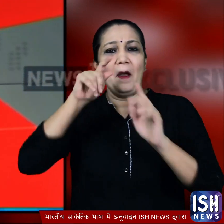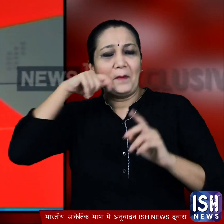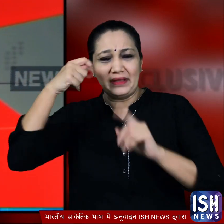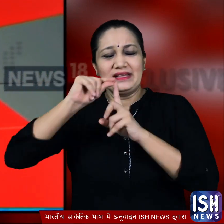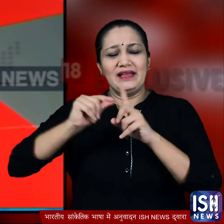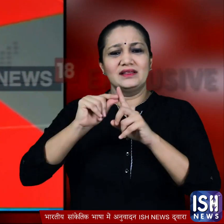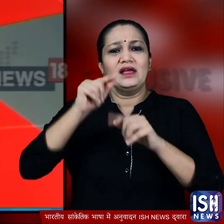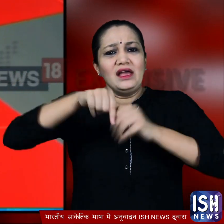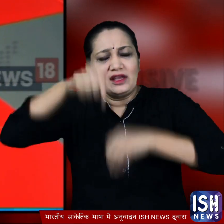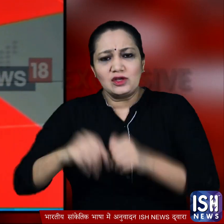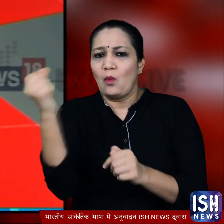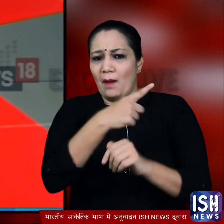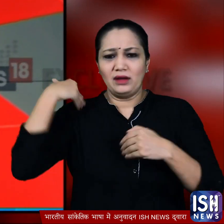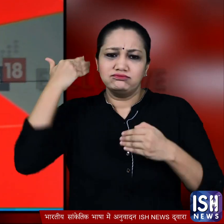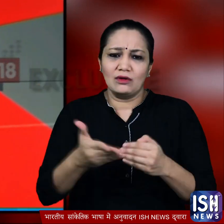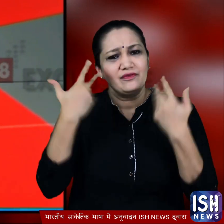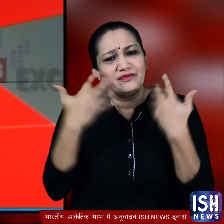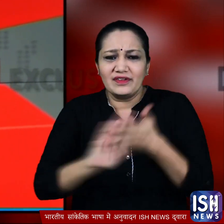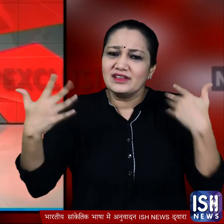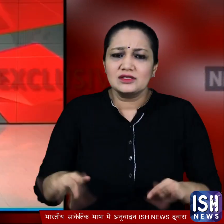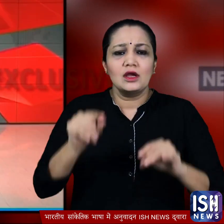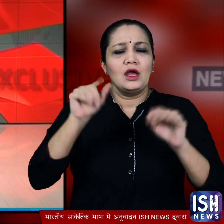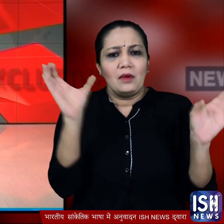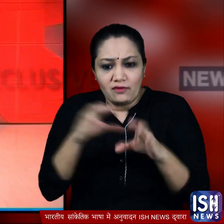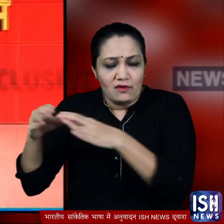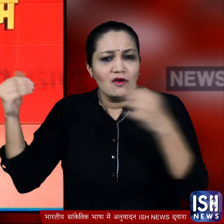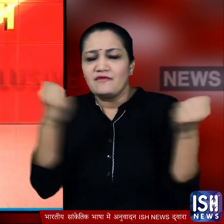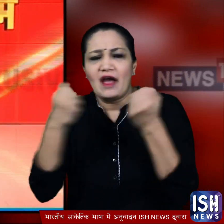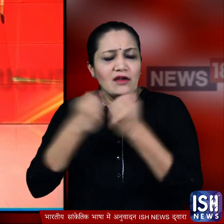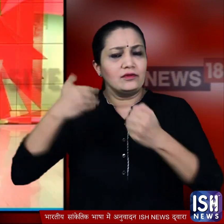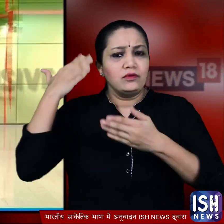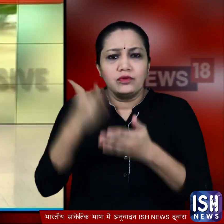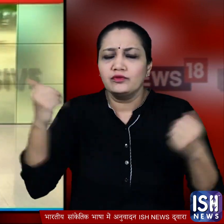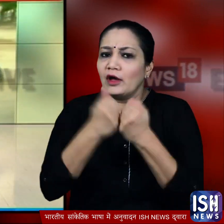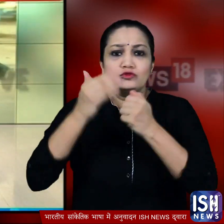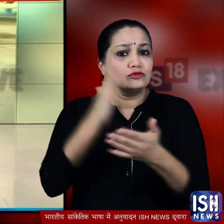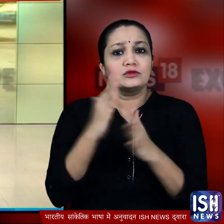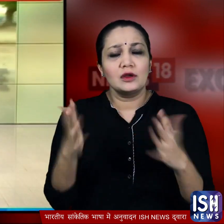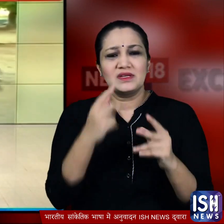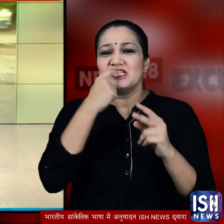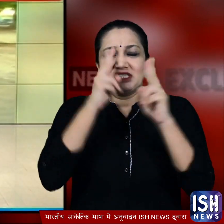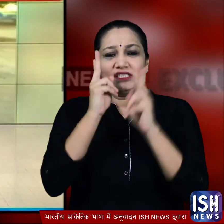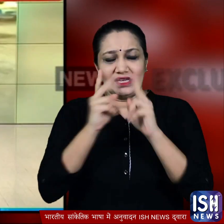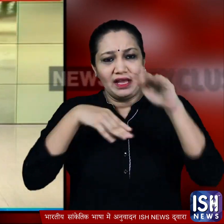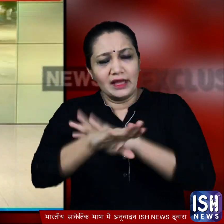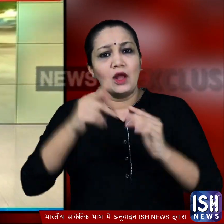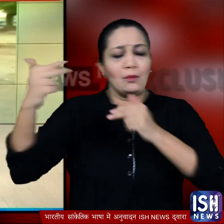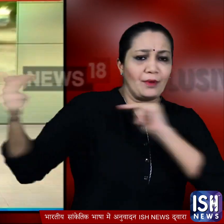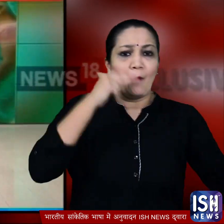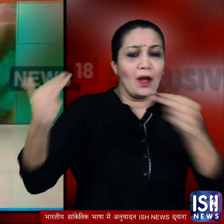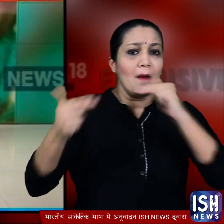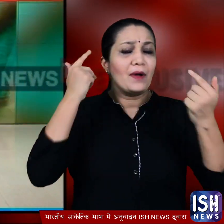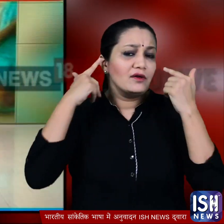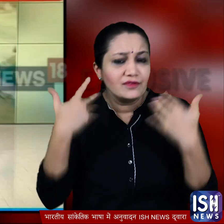चुनाव हुए करीब 1 महीना होने को है, लेकिन चुनावी रंजिश से जुड़ी हिंसा की घटनाएं अब तक नहीं थमी। आगरा में 2 गुटों में गोलियां तक चल गईं,